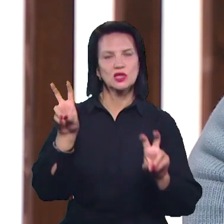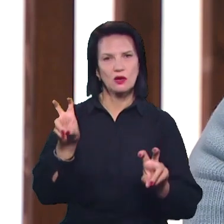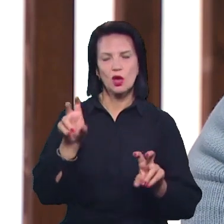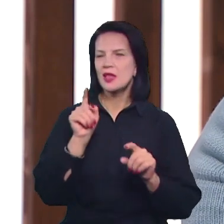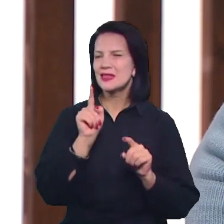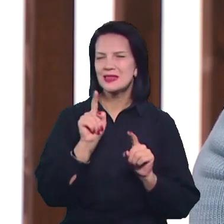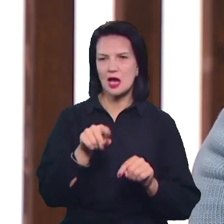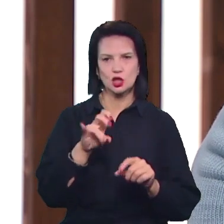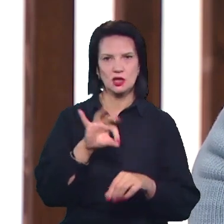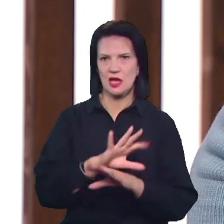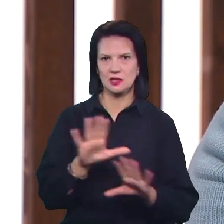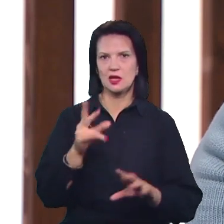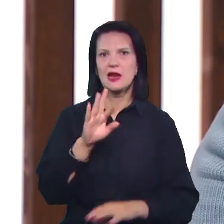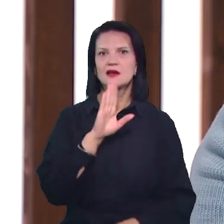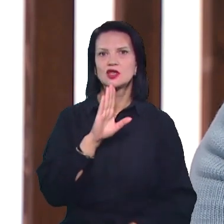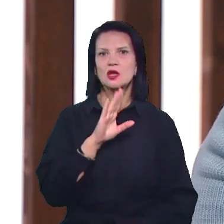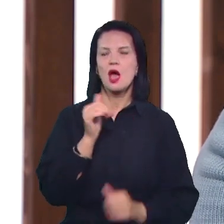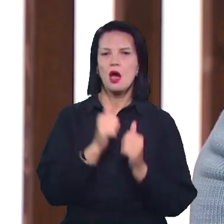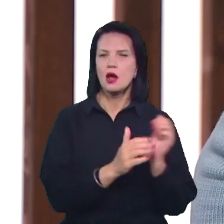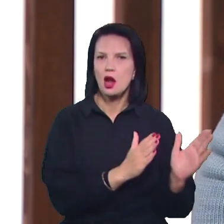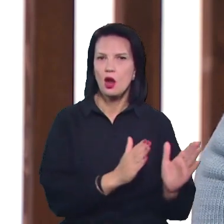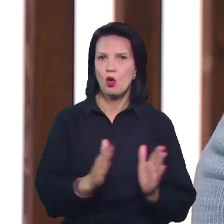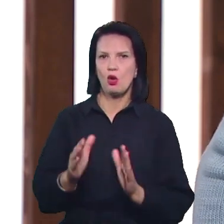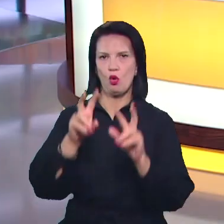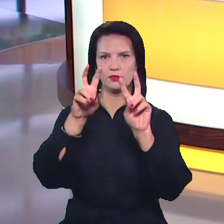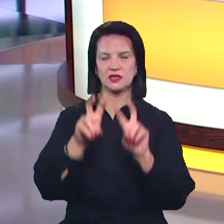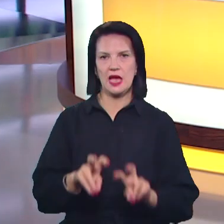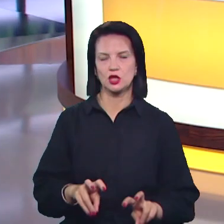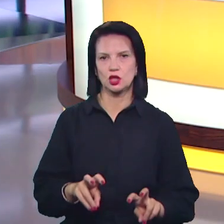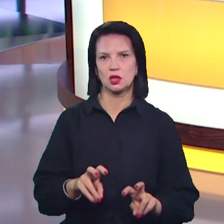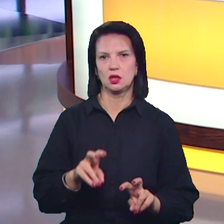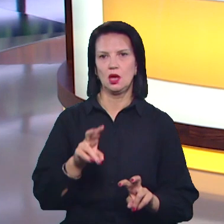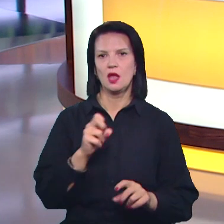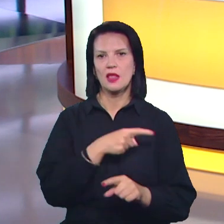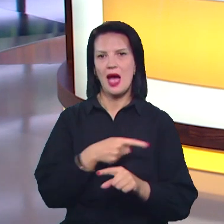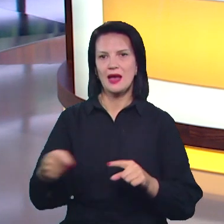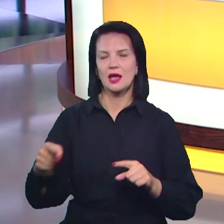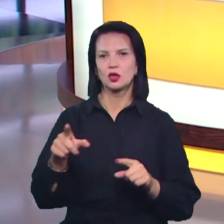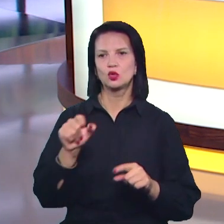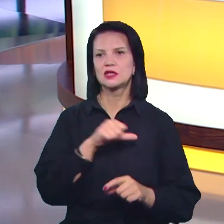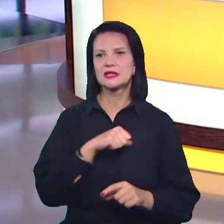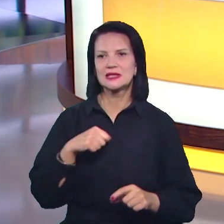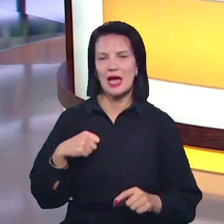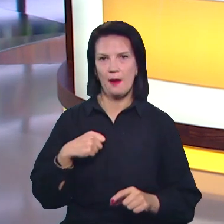для жінок це регулярне обстеження. Наряду з самообстеженням. Це